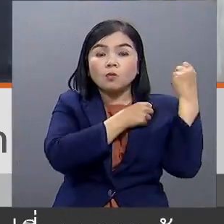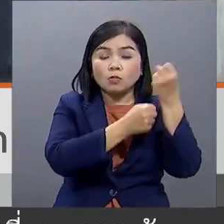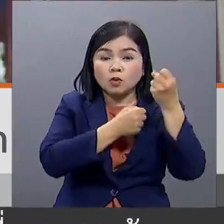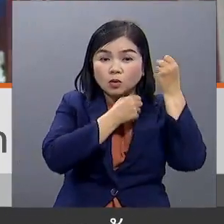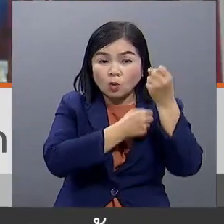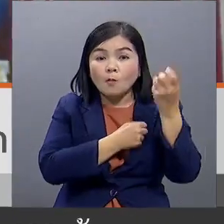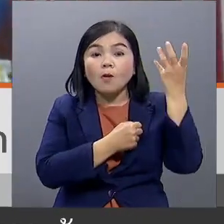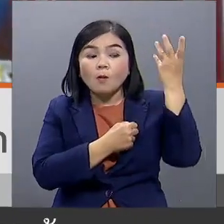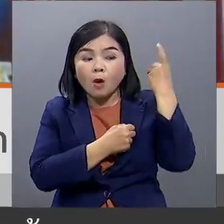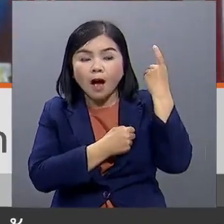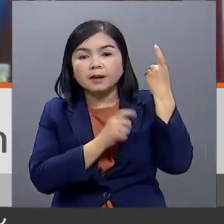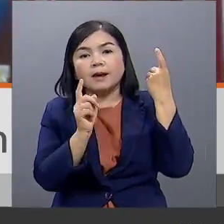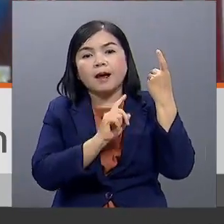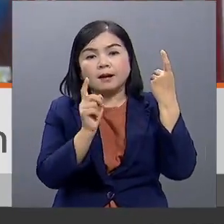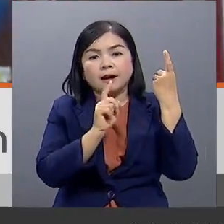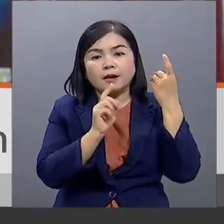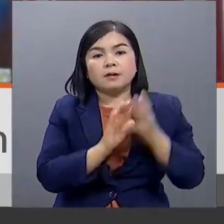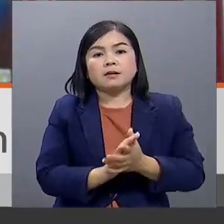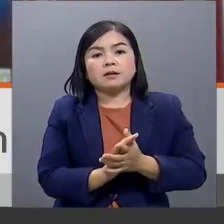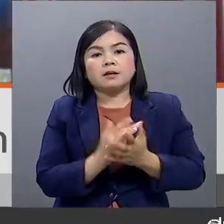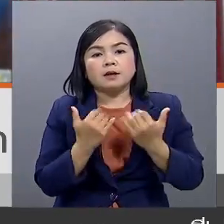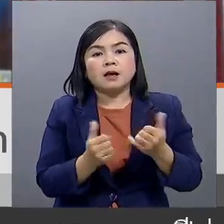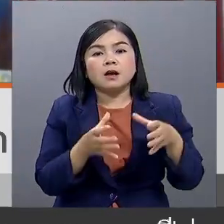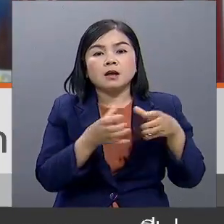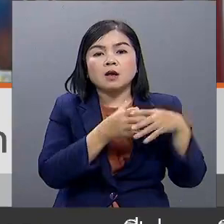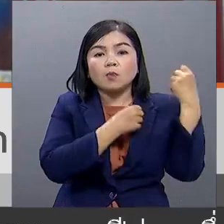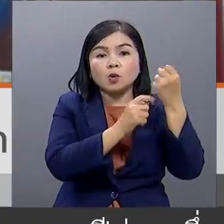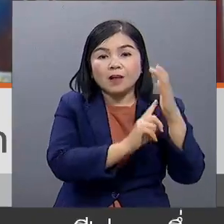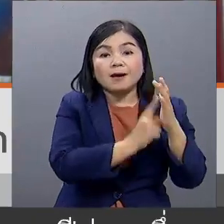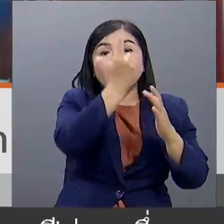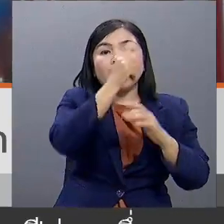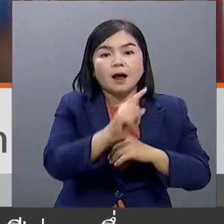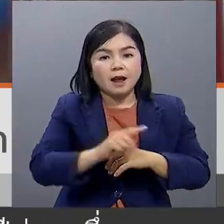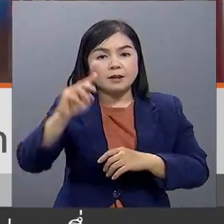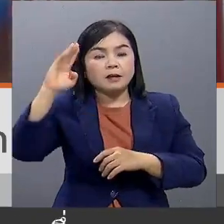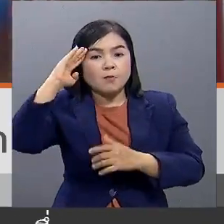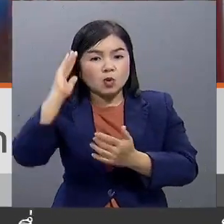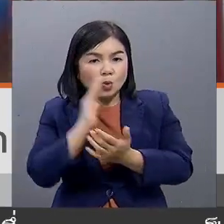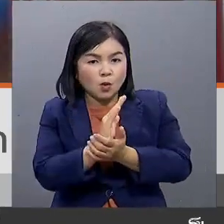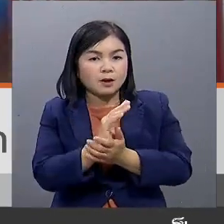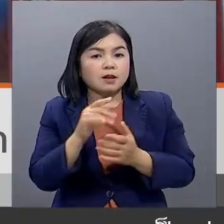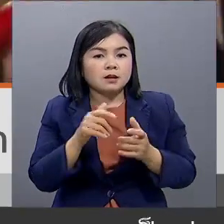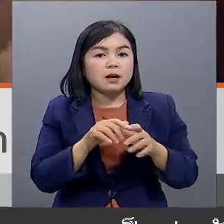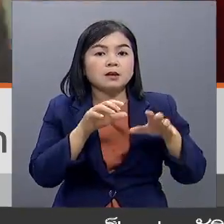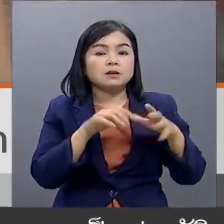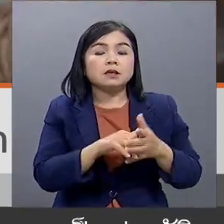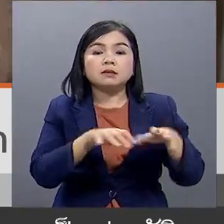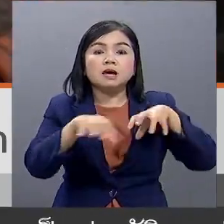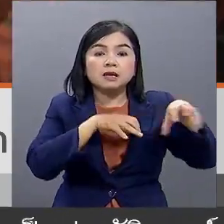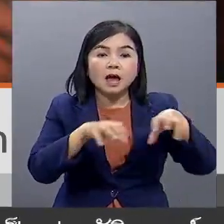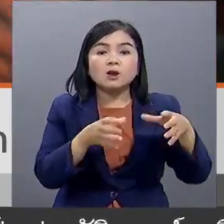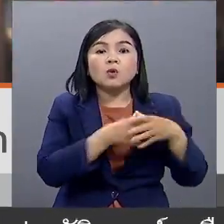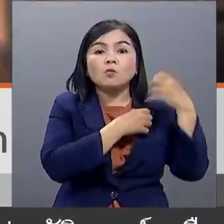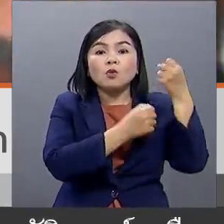ชุมนุมครั้งล่าสุดหลังการชุมนุมทั้งราชเจ้าหน้าที่ใช้กำลังเข้าจัดการกับกลุ่มผู้ชุมนุมโดยอ้างเหตุจัด